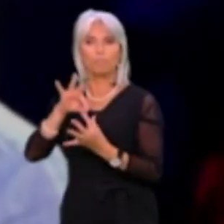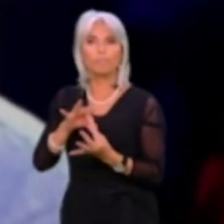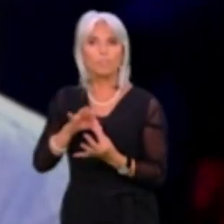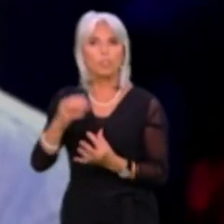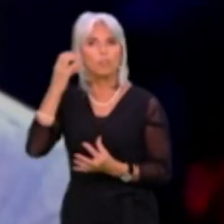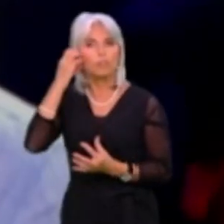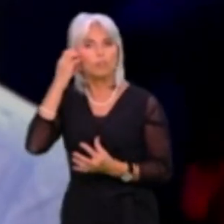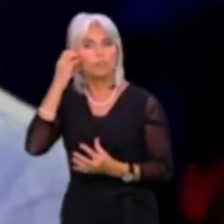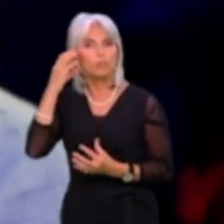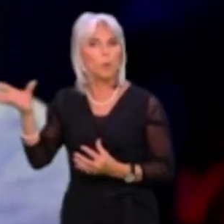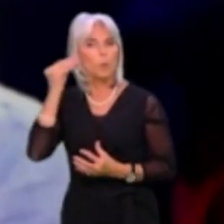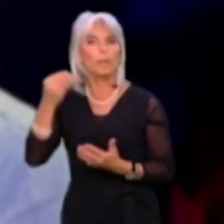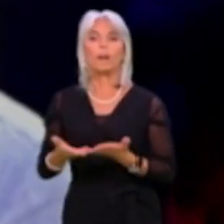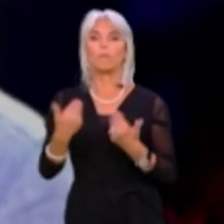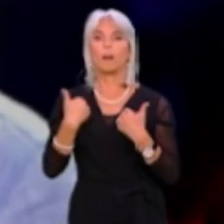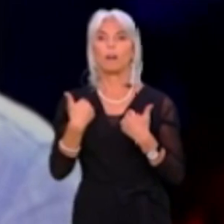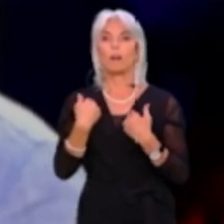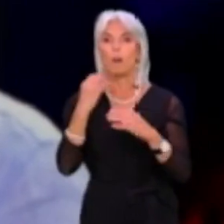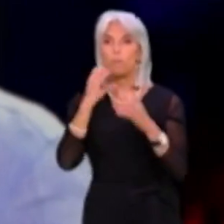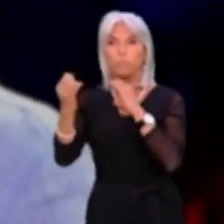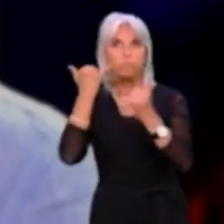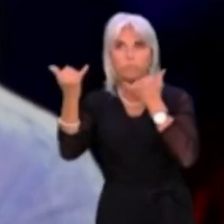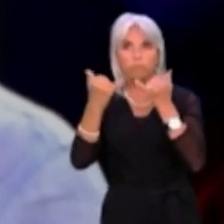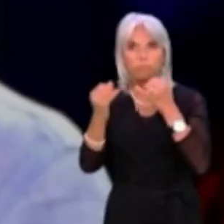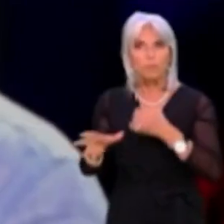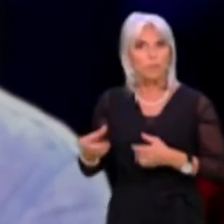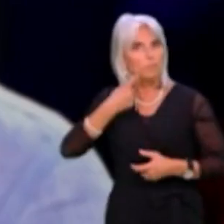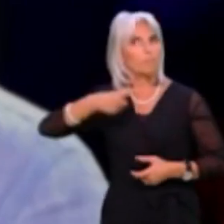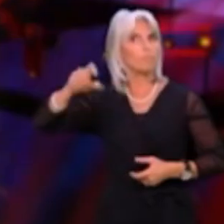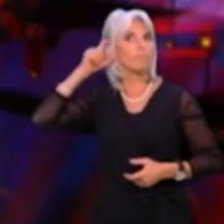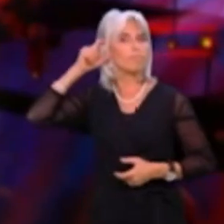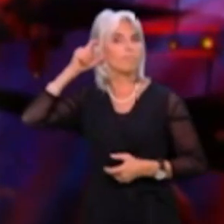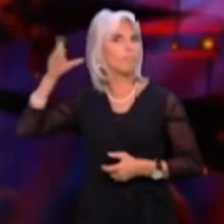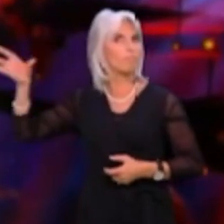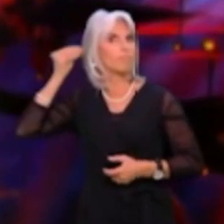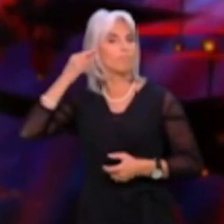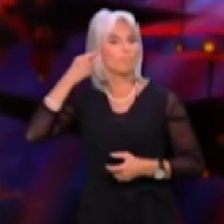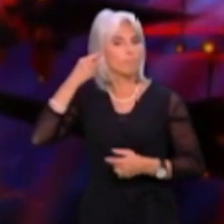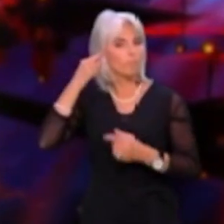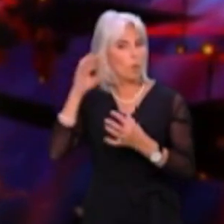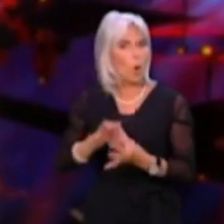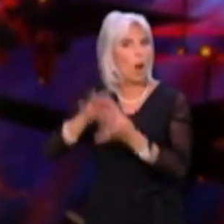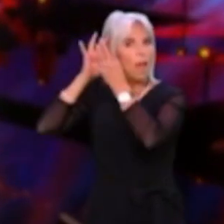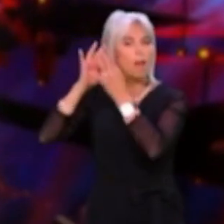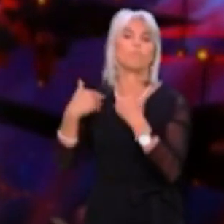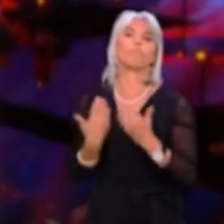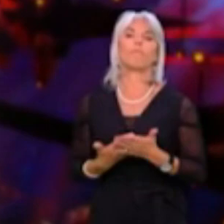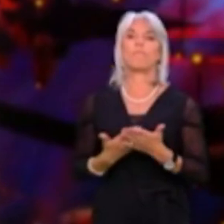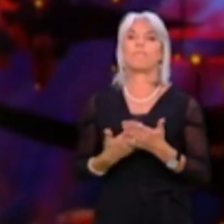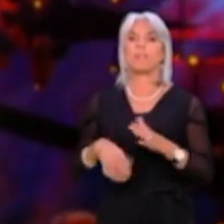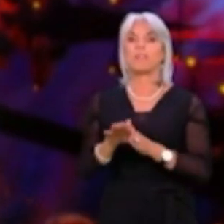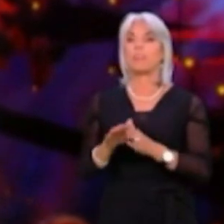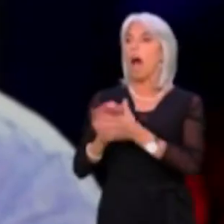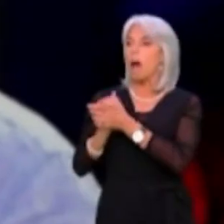Bluetooth avec mon téléphone. Donc tout ce qui est conversation téléphonique, elles sont directement reliées à mes appareils. Donc voilà, tout ce qui va être avec mes